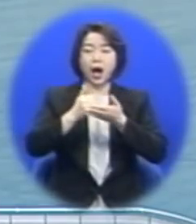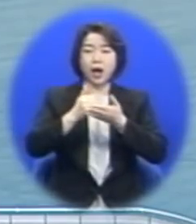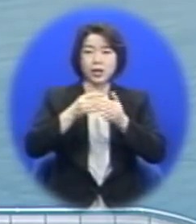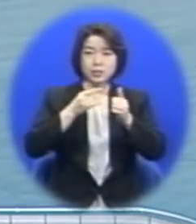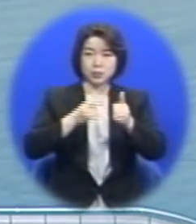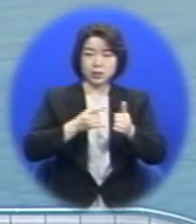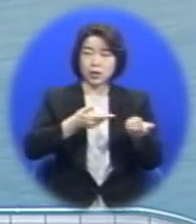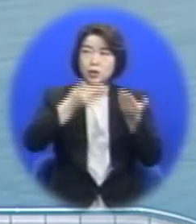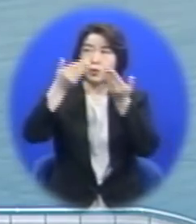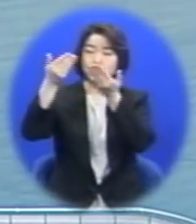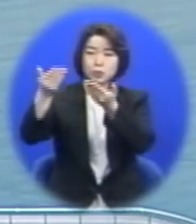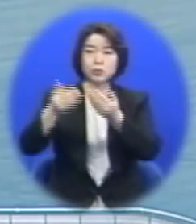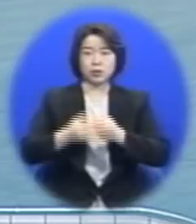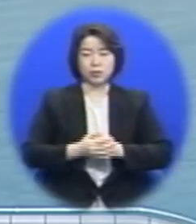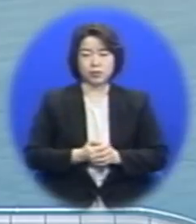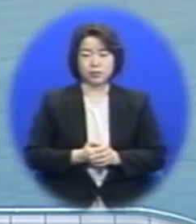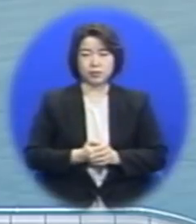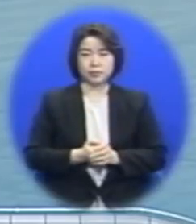하나님께 돌리더라.